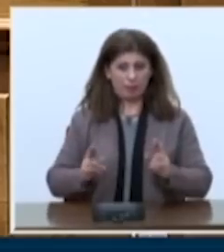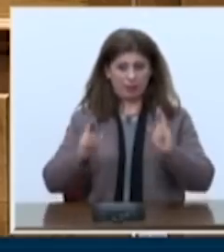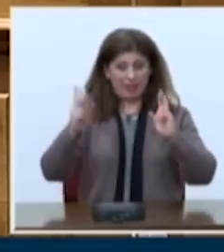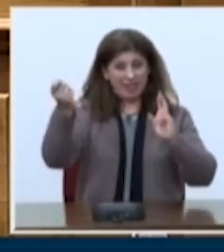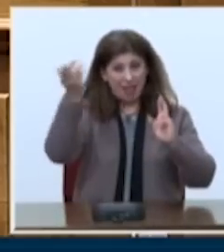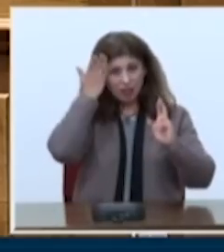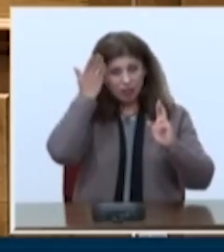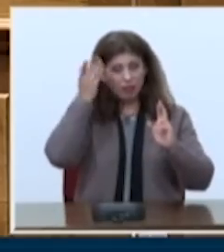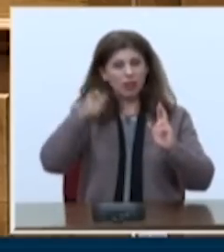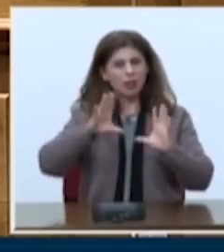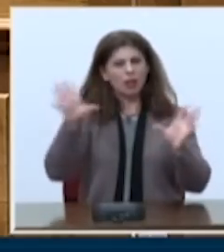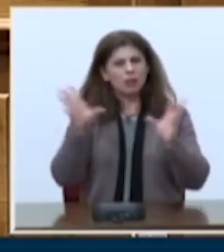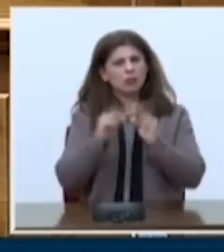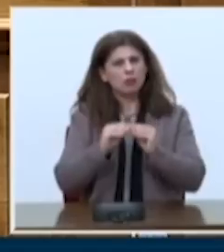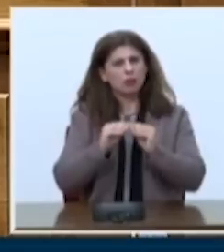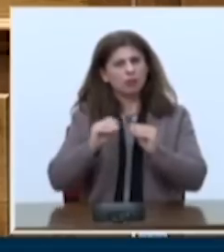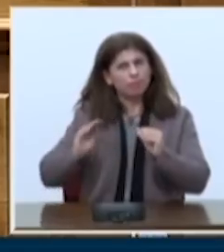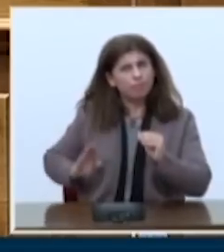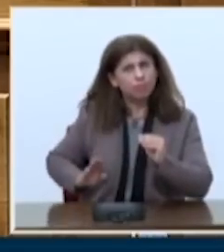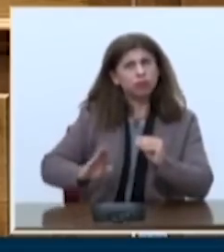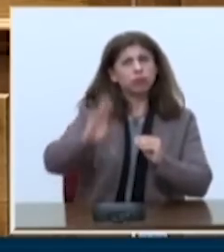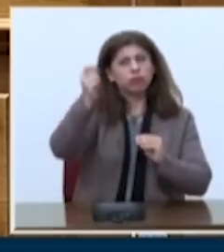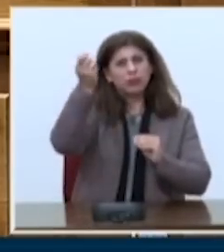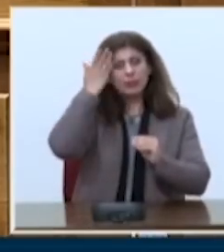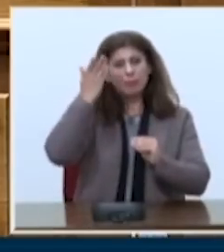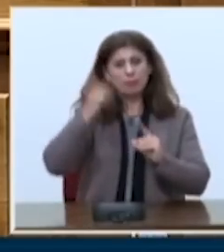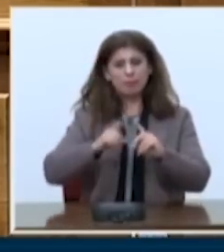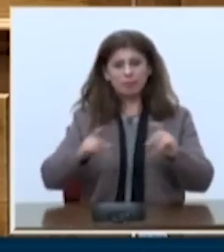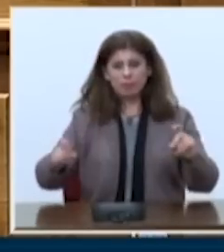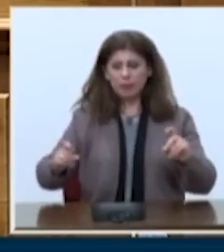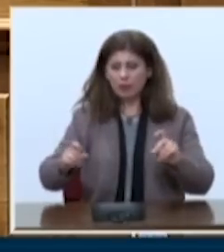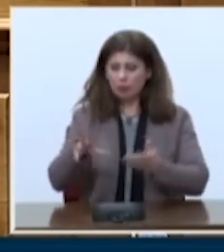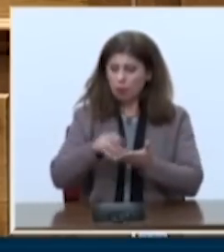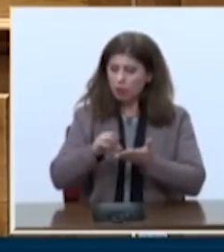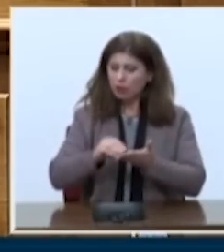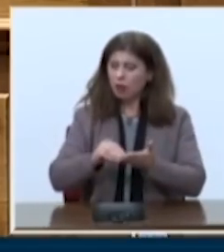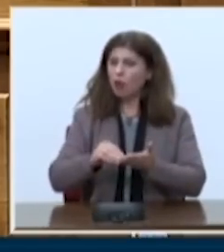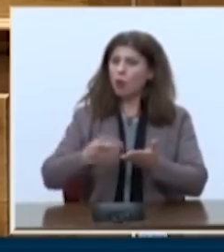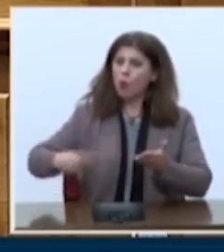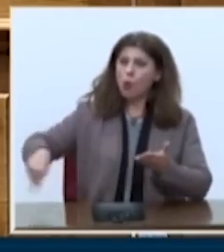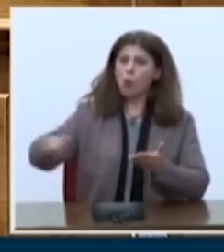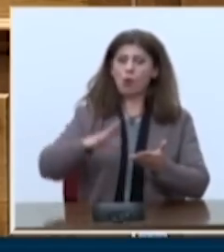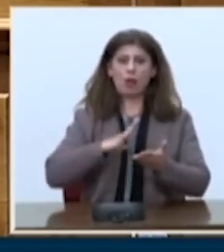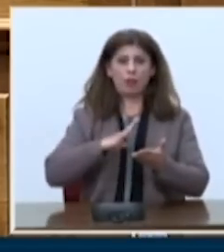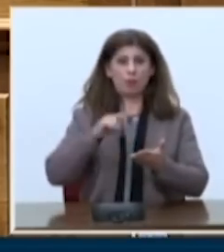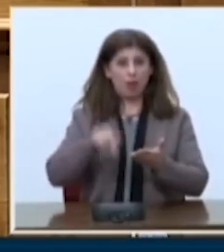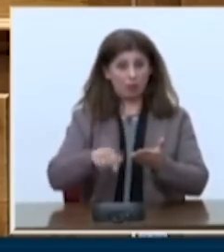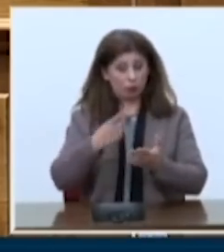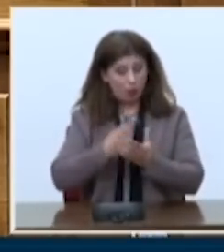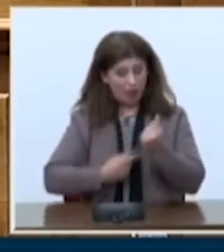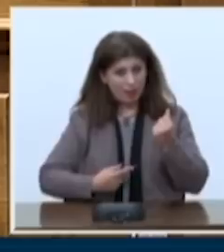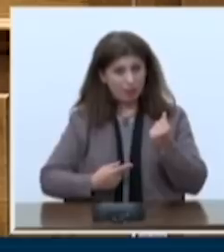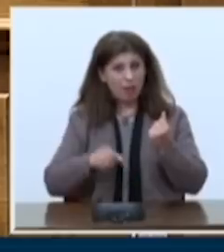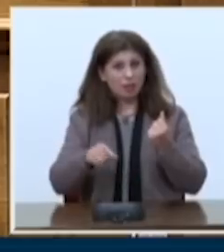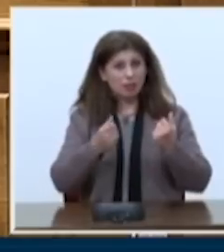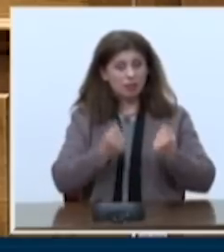και συνολικά την εκτείναξη των τιμών σε είδη πλατιάς λαϊκής κατανάλωσης. Αυτό το έγκλημα, τόσο σε